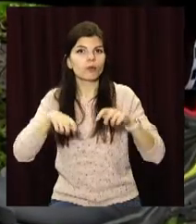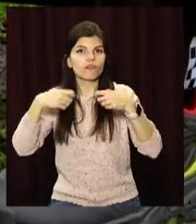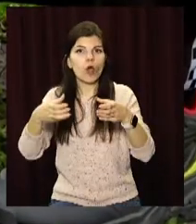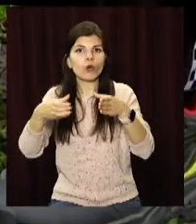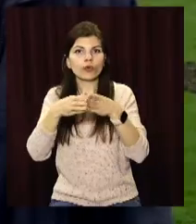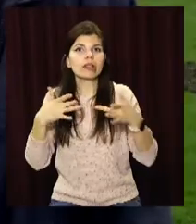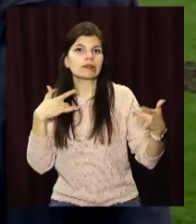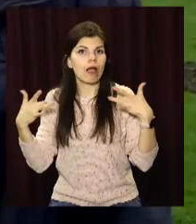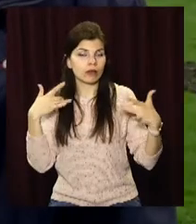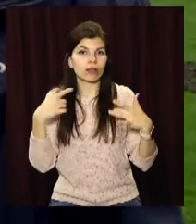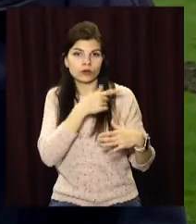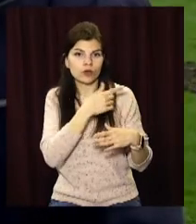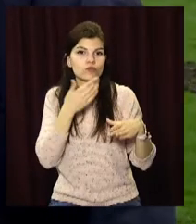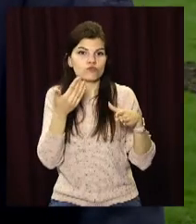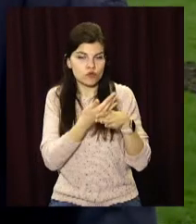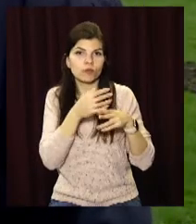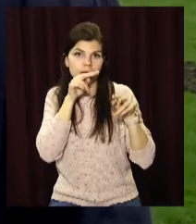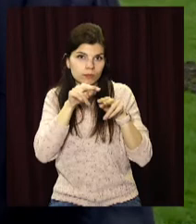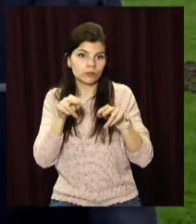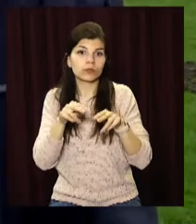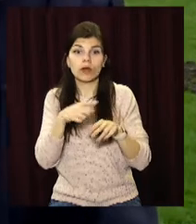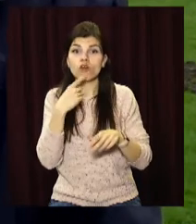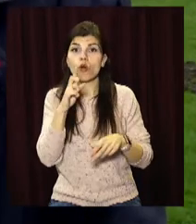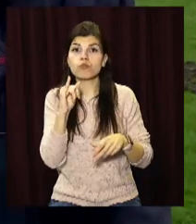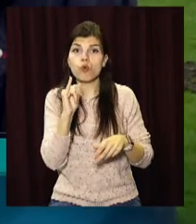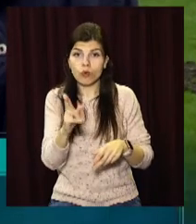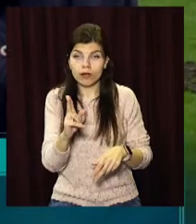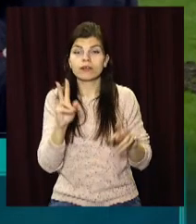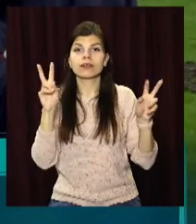колективу театру. Тут ми висаджуємо бук, висаджуємо рябину.